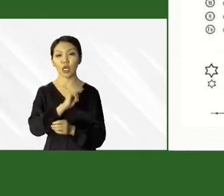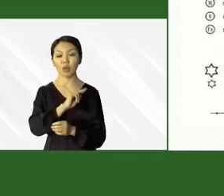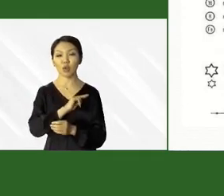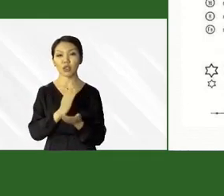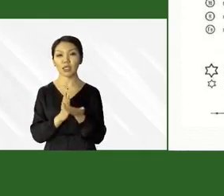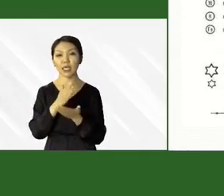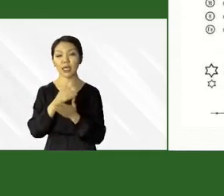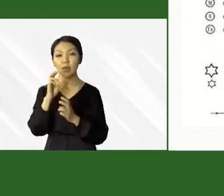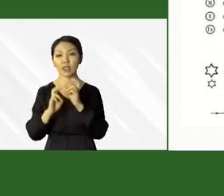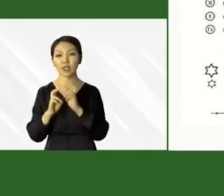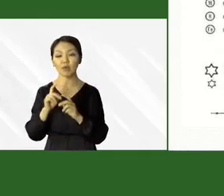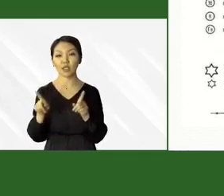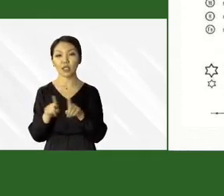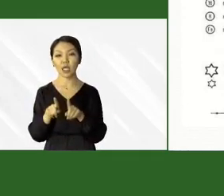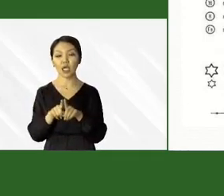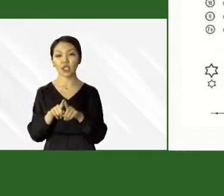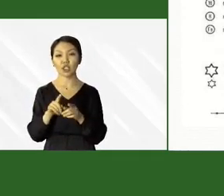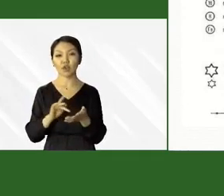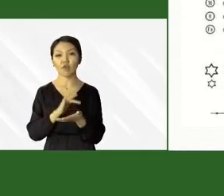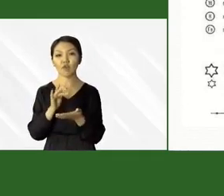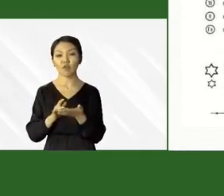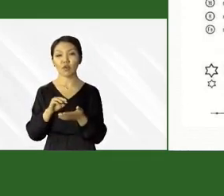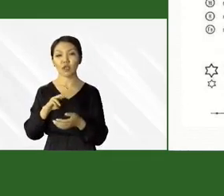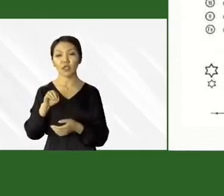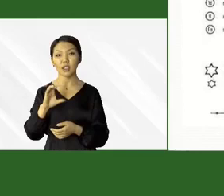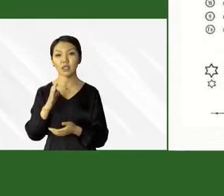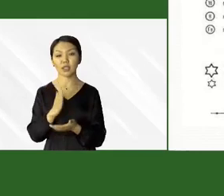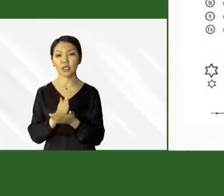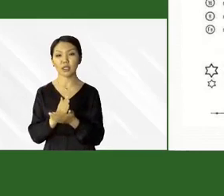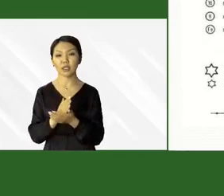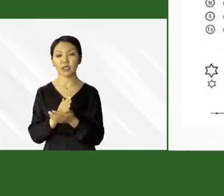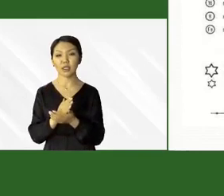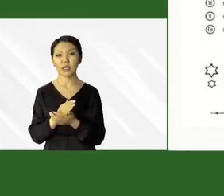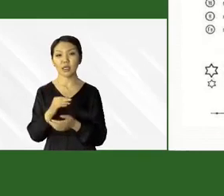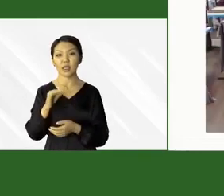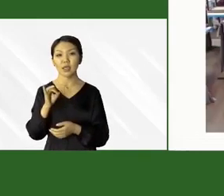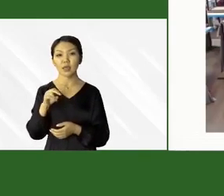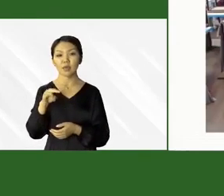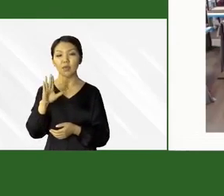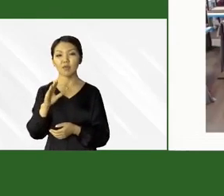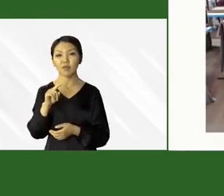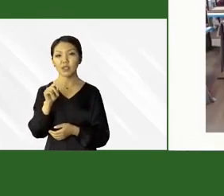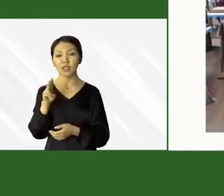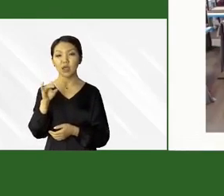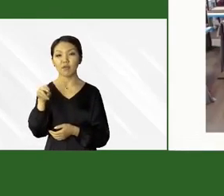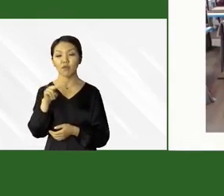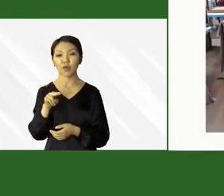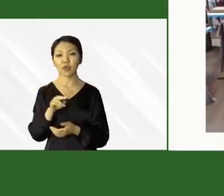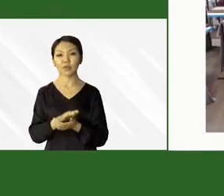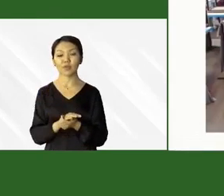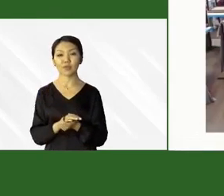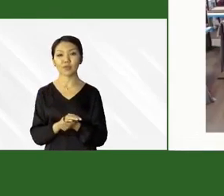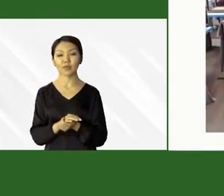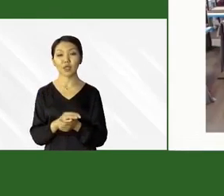хлебозаводы. Также в городе Талас расположены пивзавод и мясокомбинат. Как и в других